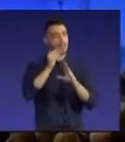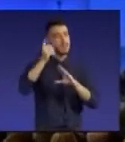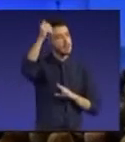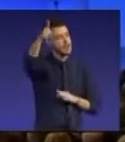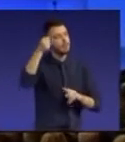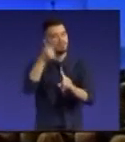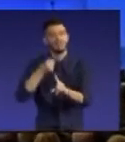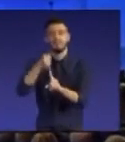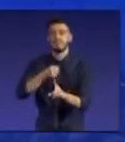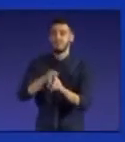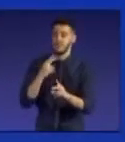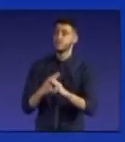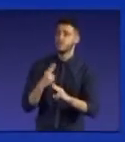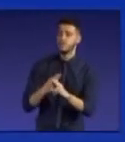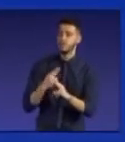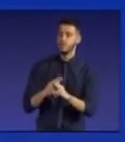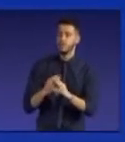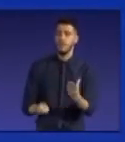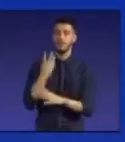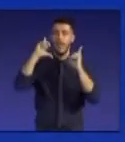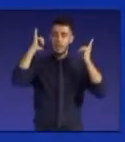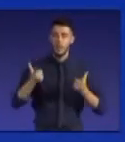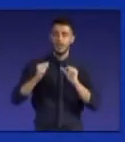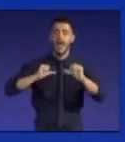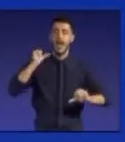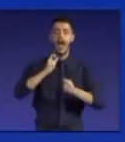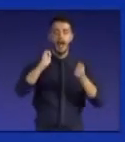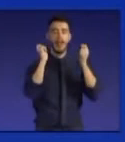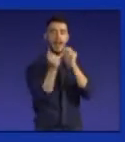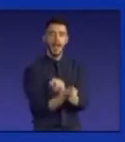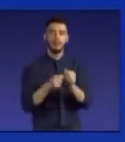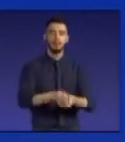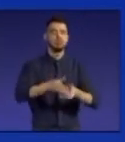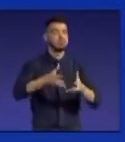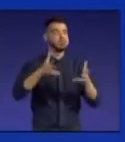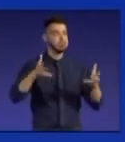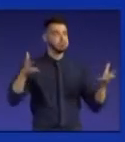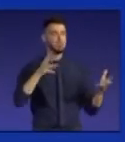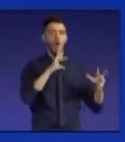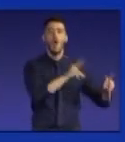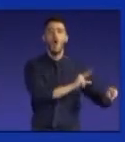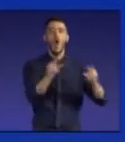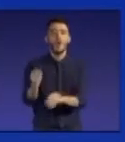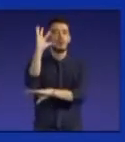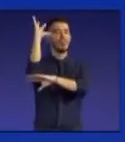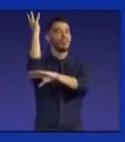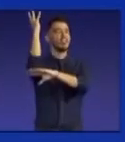Δημοκρατία αλλάζει και μεγαλώνει. Είναι ένα μεγάλο δέντρο με πολύ